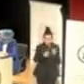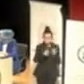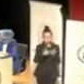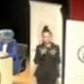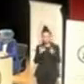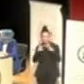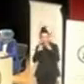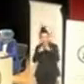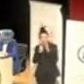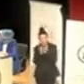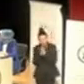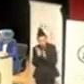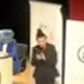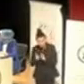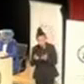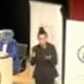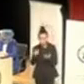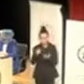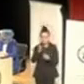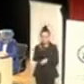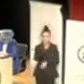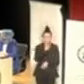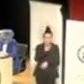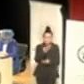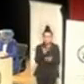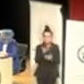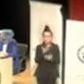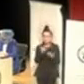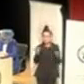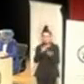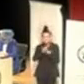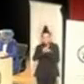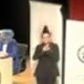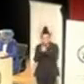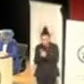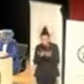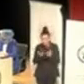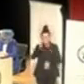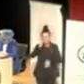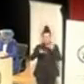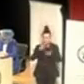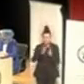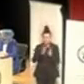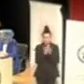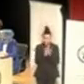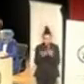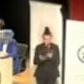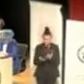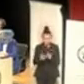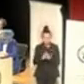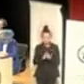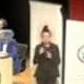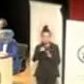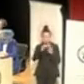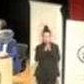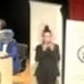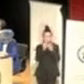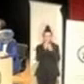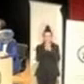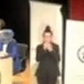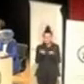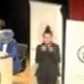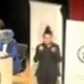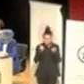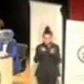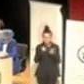dizisi, bilimin ve felsefenin doğulu örneği dizisi, tanıtım eserleri dizisi, kütüphanecilik çalışmaları dizisi ve